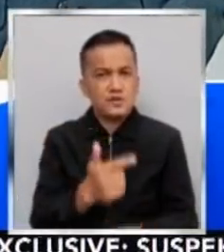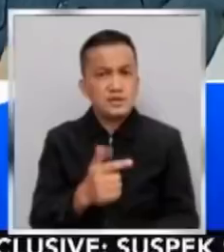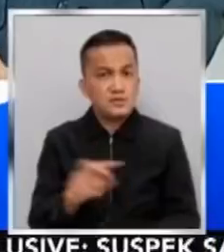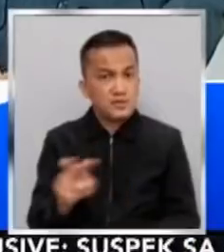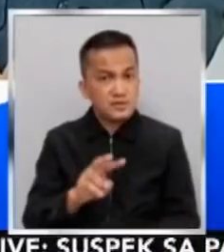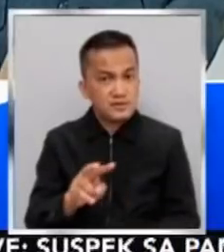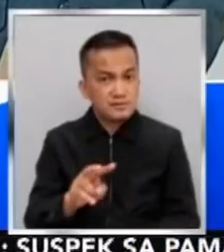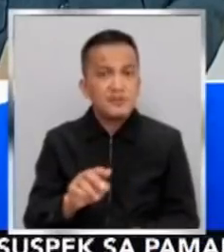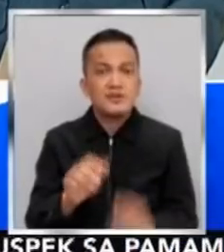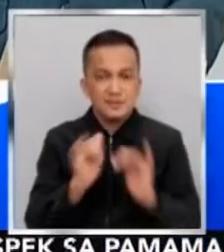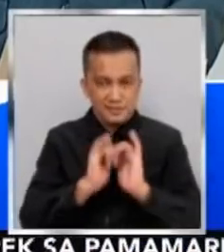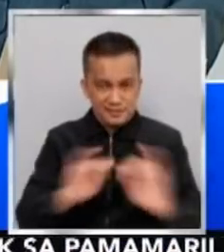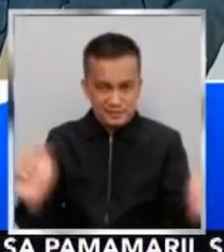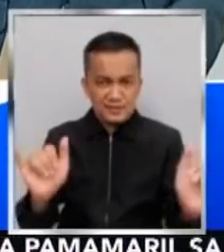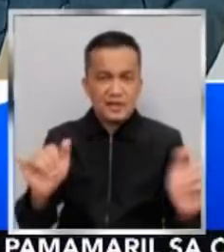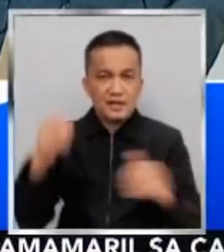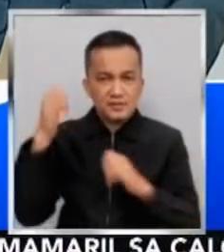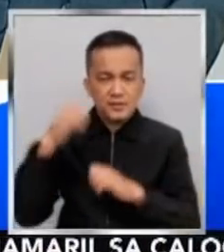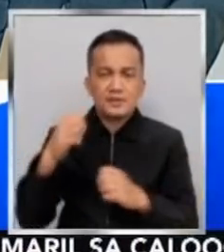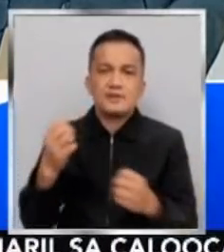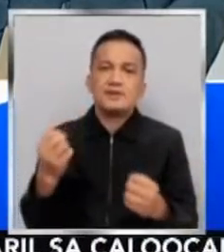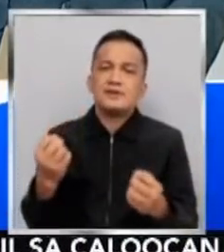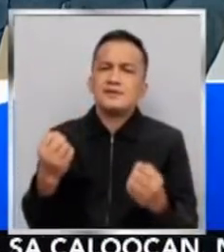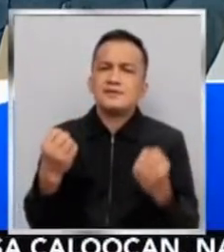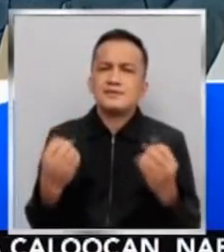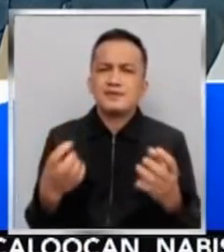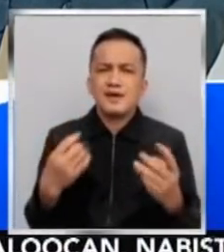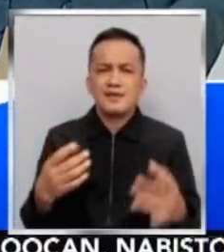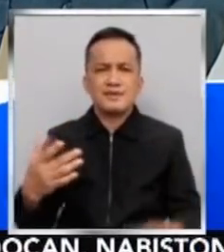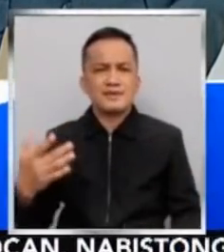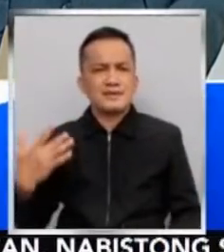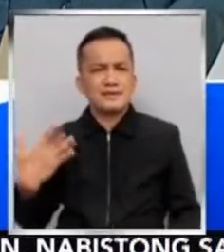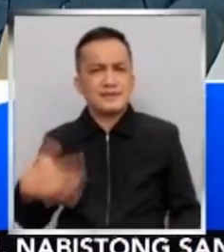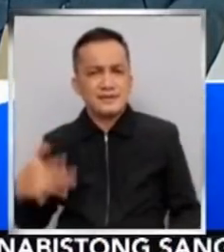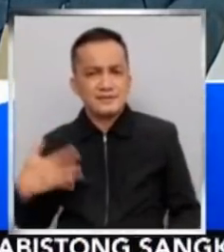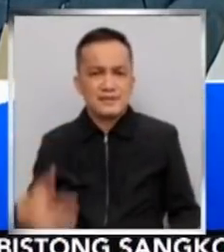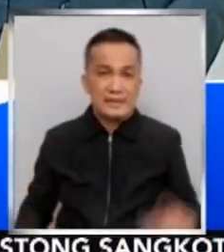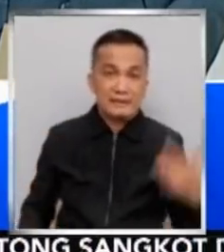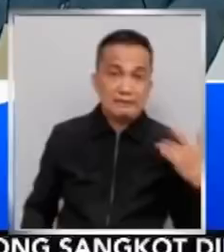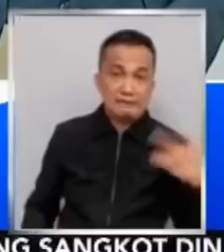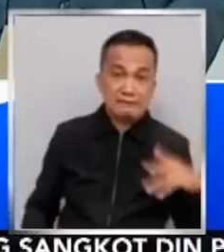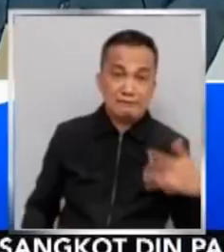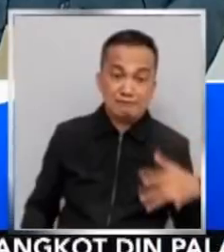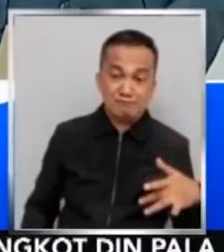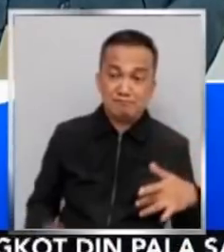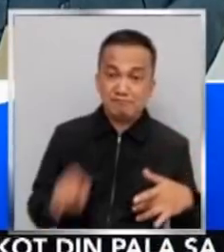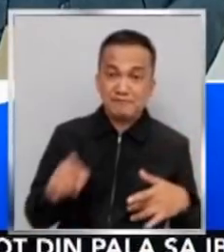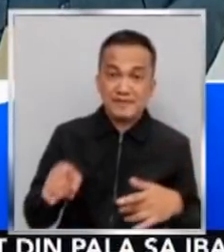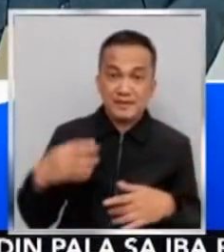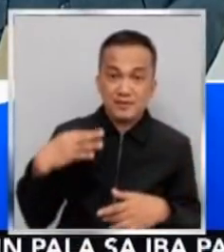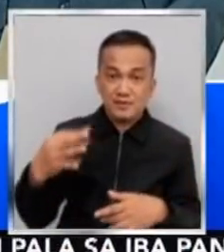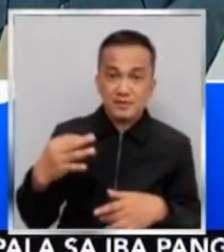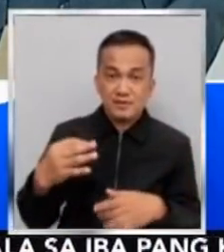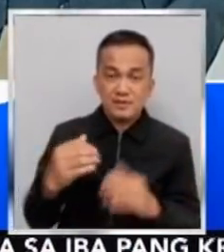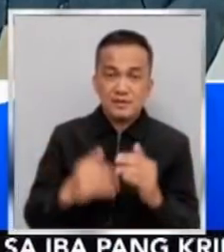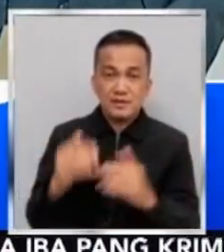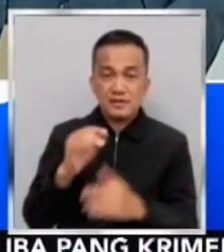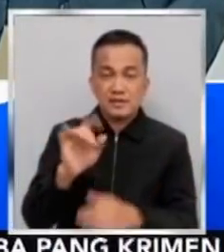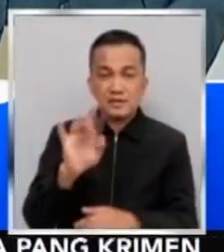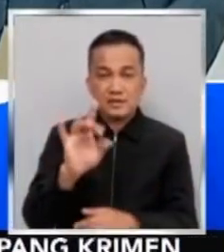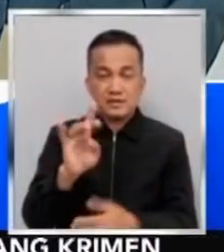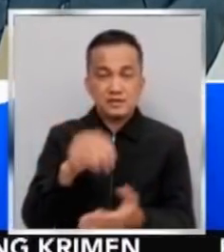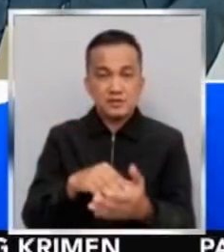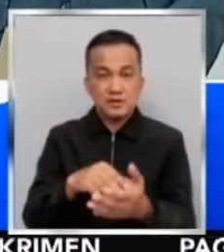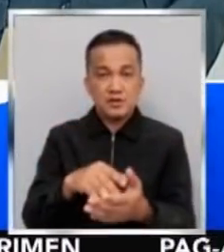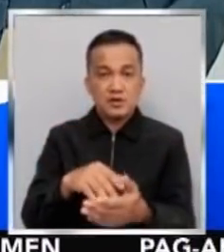inaasahan, kabi-kabila ang gimmick ng mga kumakandidato para sa mahigit 18,000 lokal na